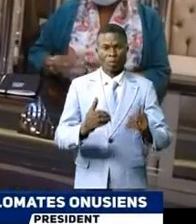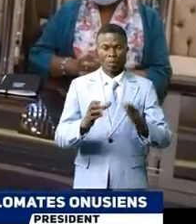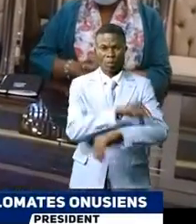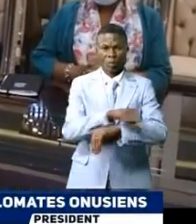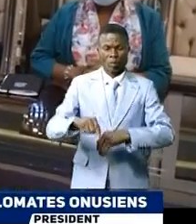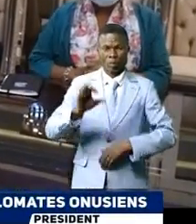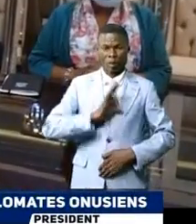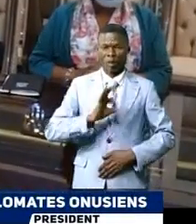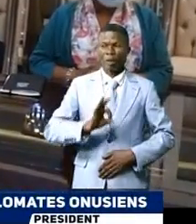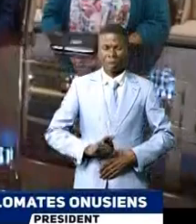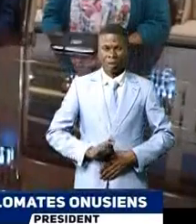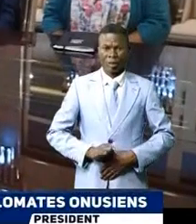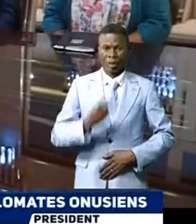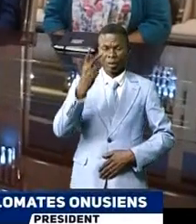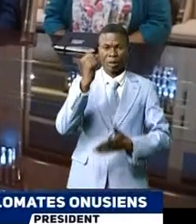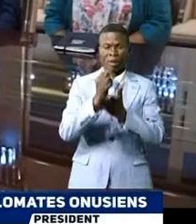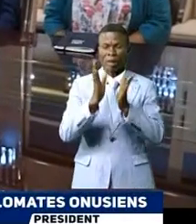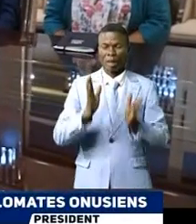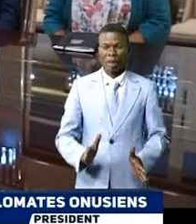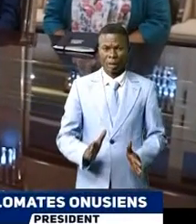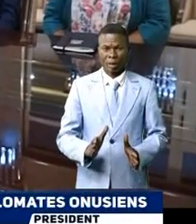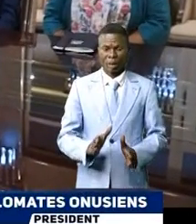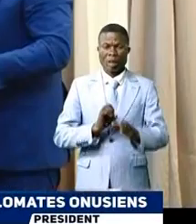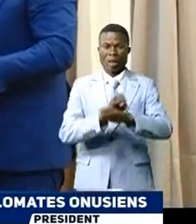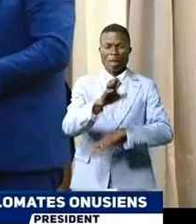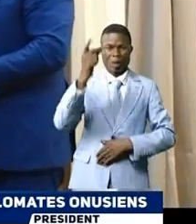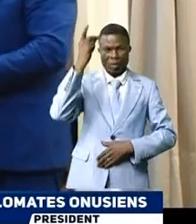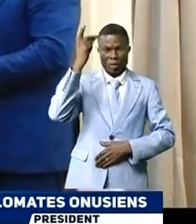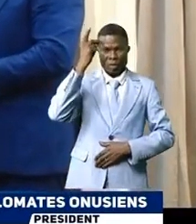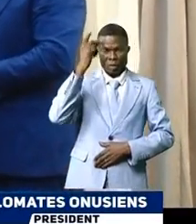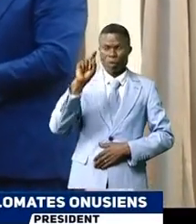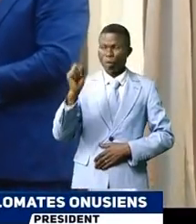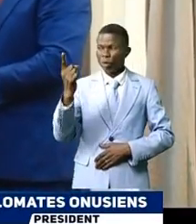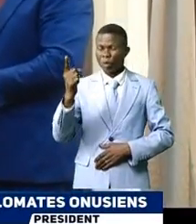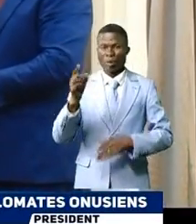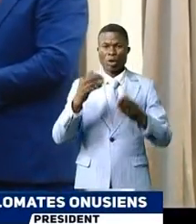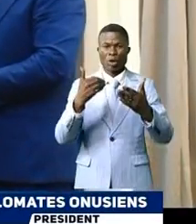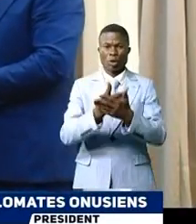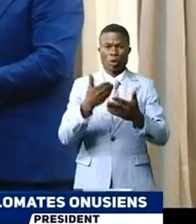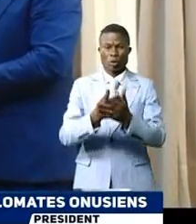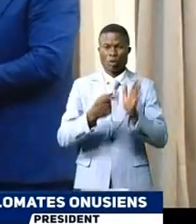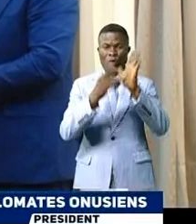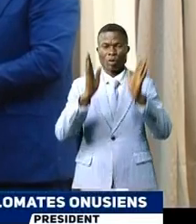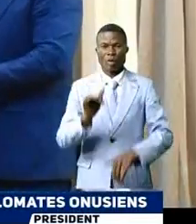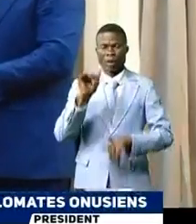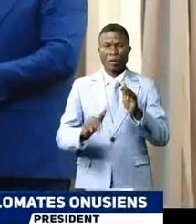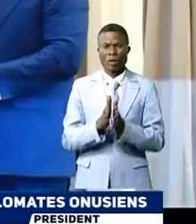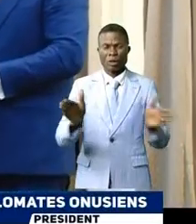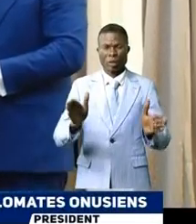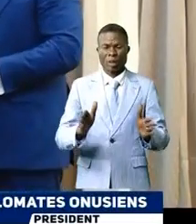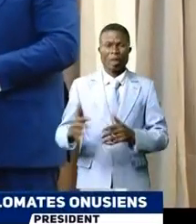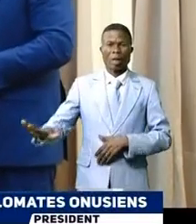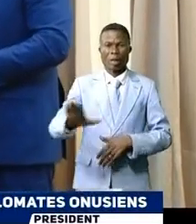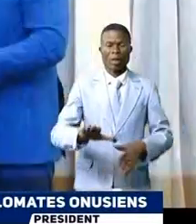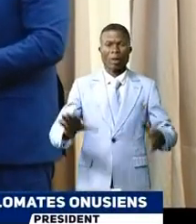du président de la République deux diplomates nouvellement accrédités à Kinshasa, dont l'un, nouveau représentant spécial adjoint du secrétaire général